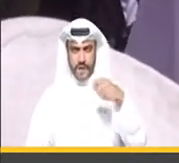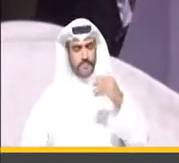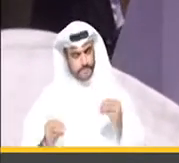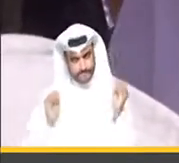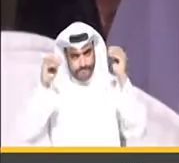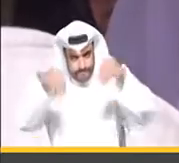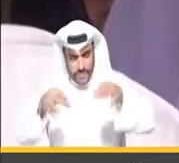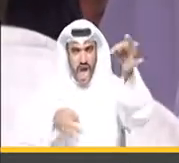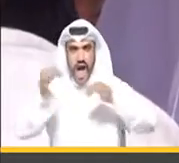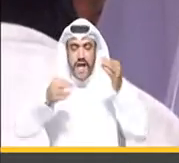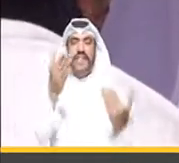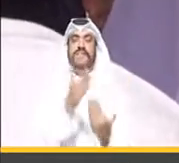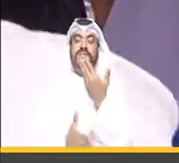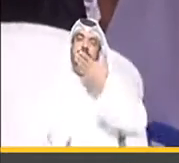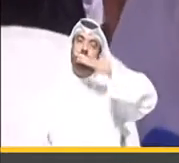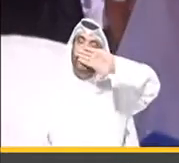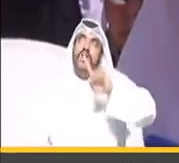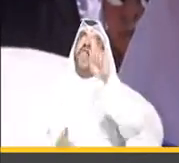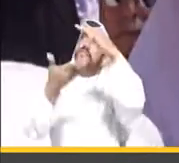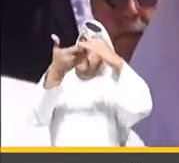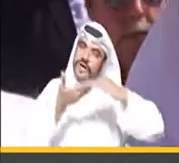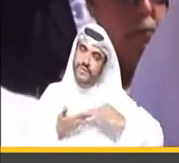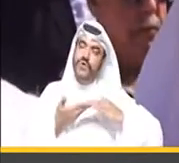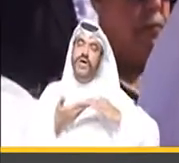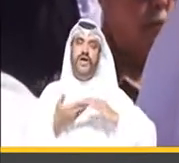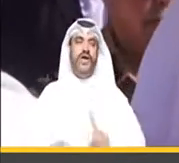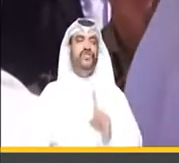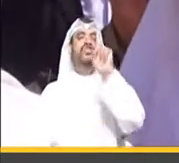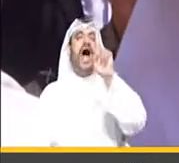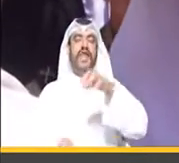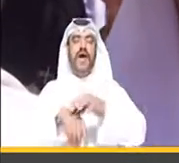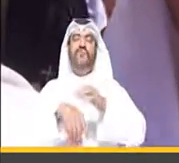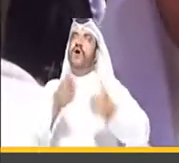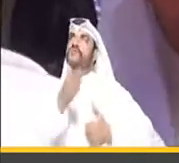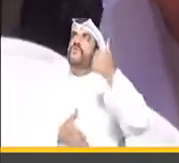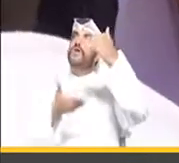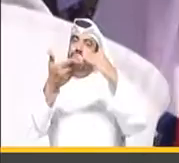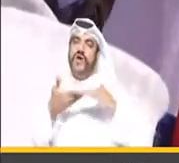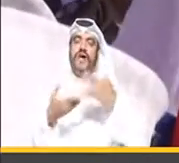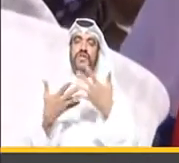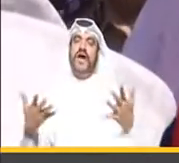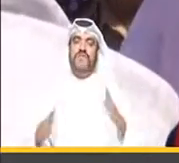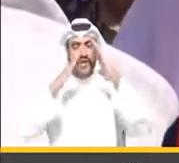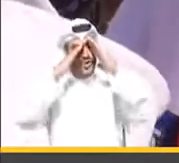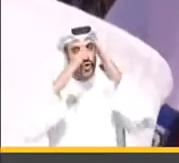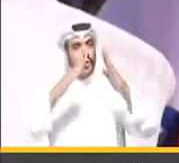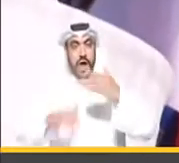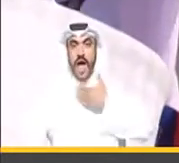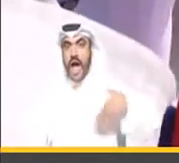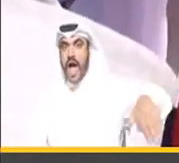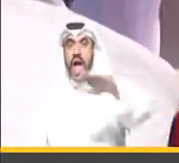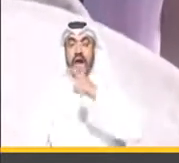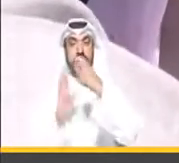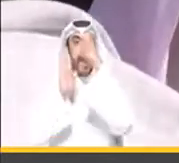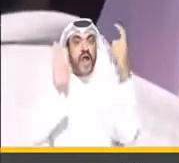قادمة، فبفضل رب العالمين ودعمكم إن شاء الله وتوفيق رب العالمين الأمور إن شاء الله. نحن لا نضع القانون،